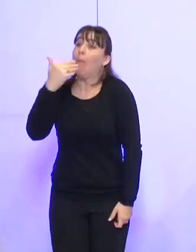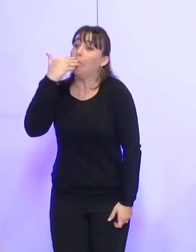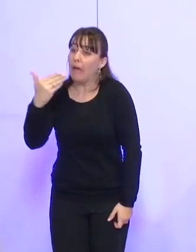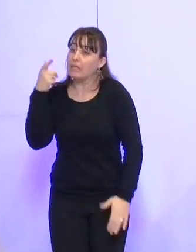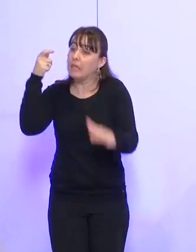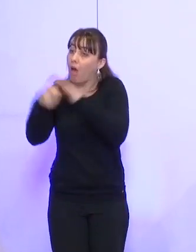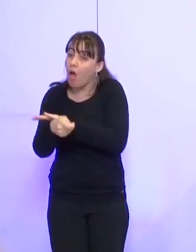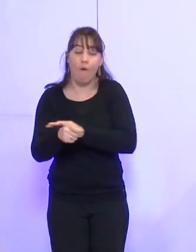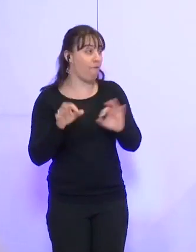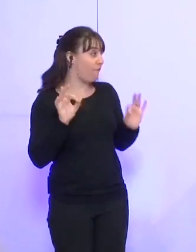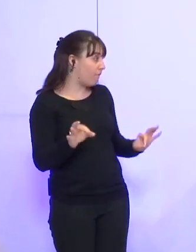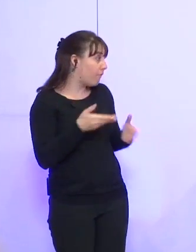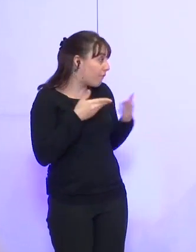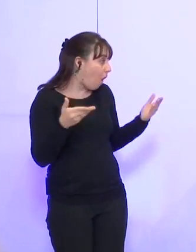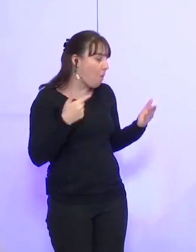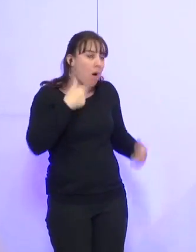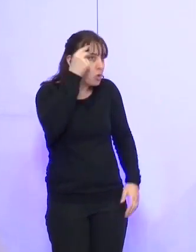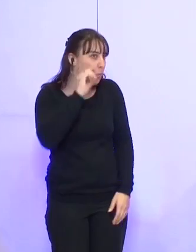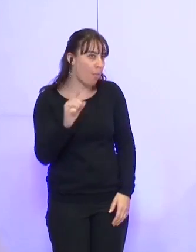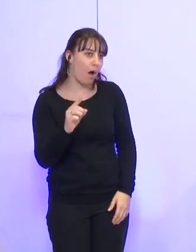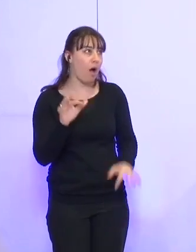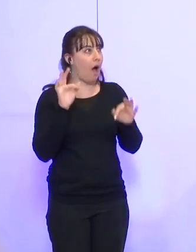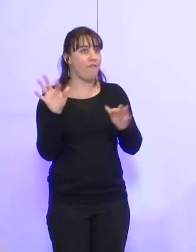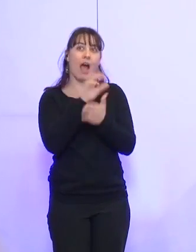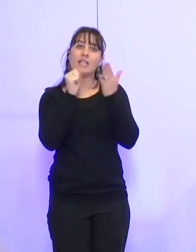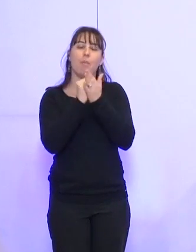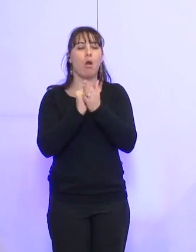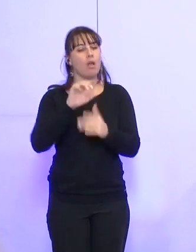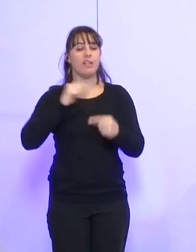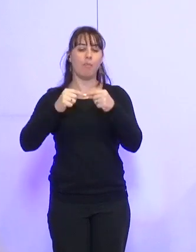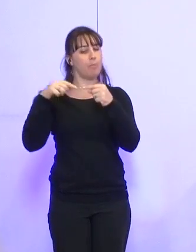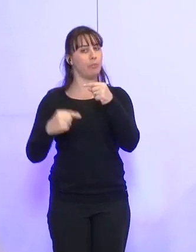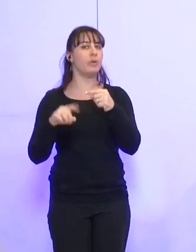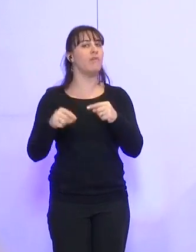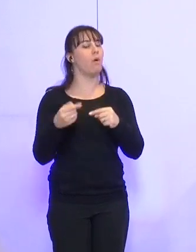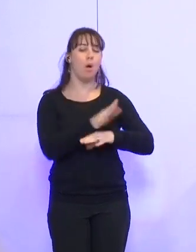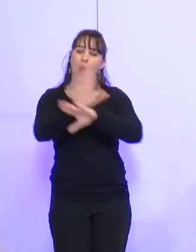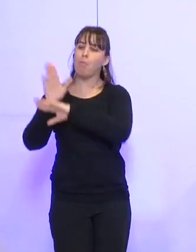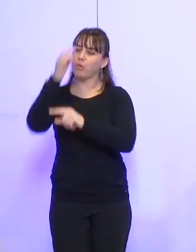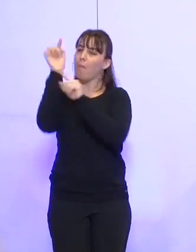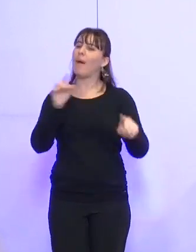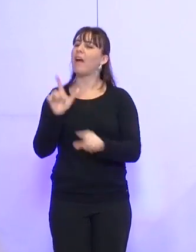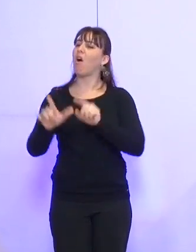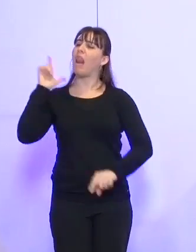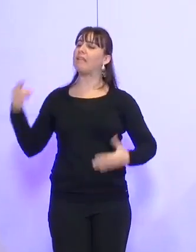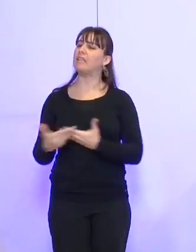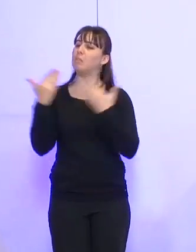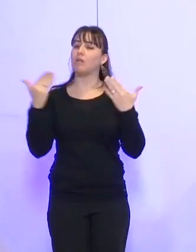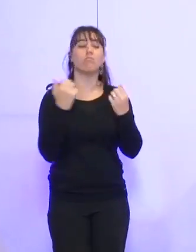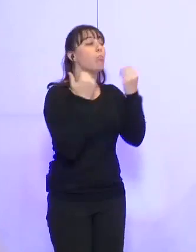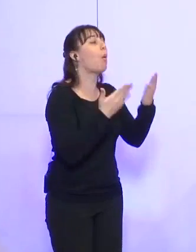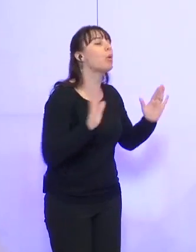subventions. Donc symboliquement, symboliquement, je vous demanderai d'enlever un petit quelque chose pour montrer que vous n'êtes quand même pas d'accord. C'est une proposition.